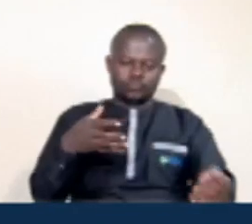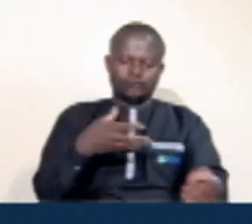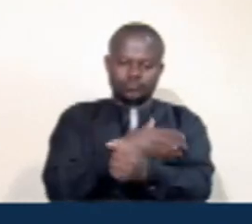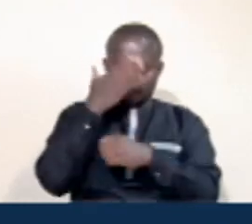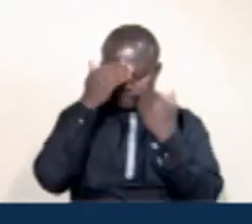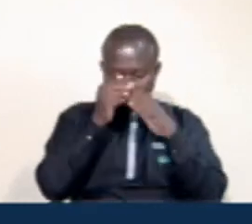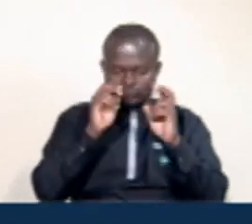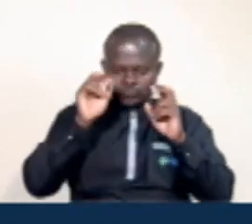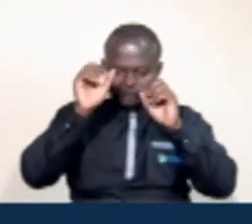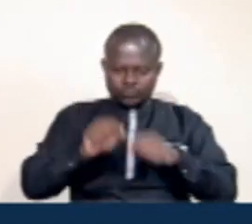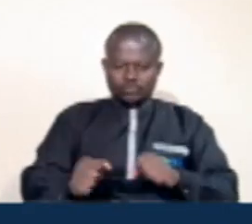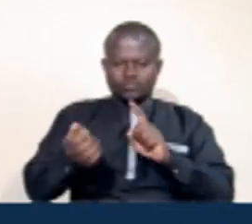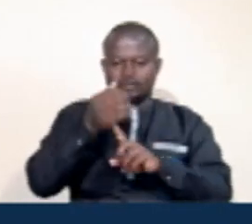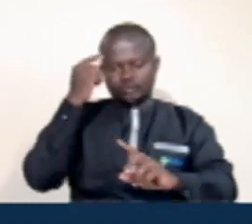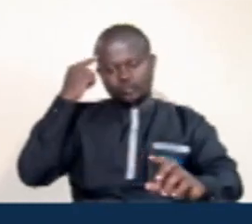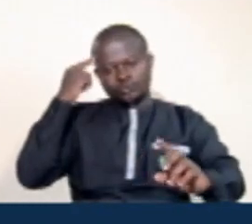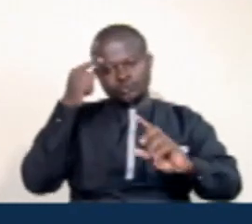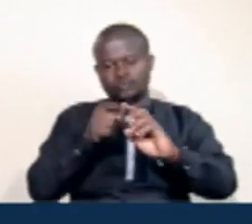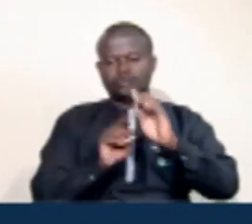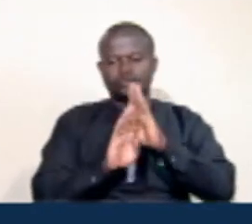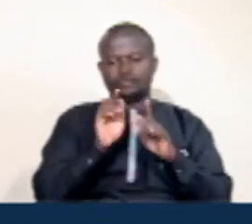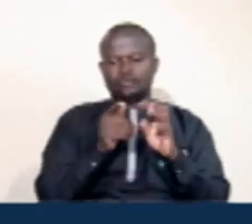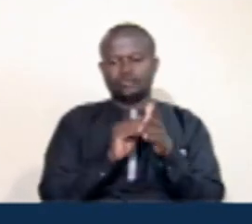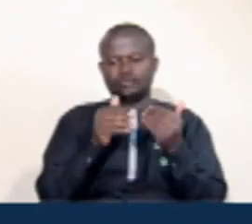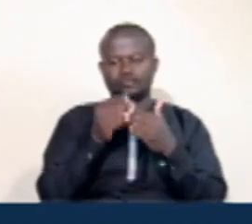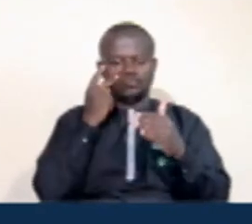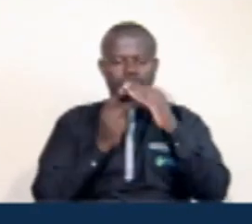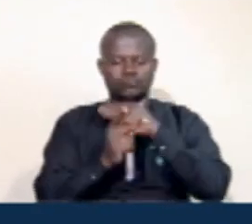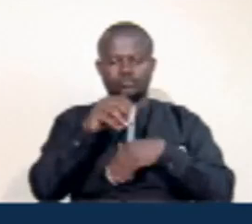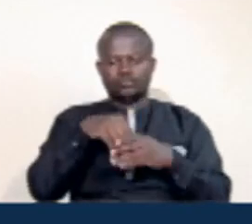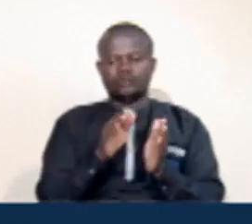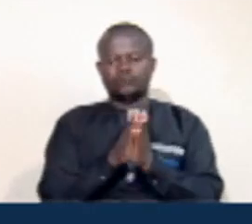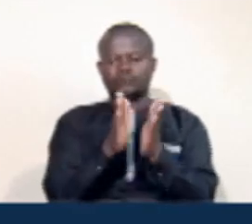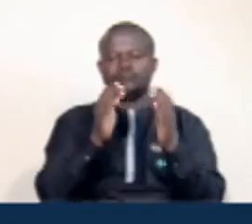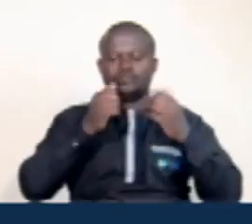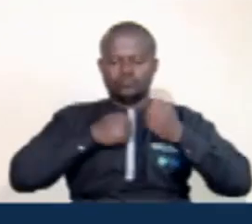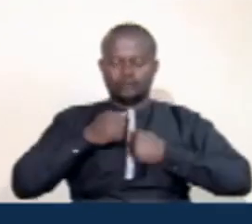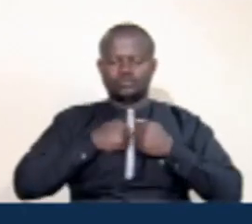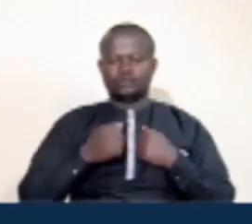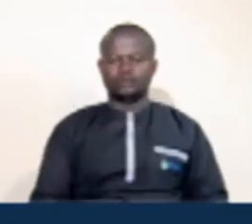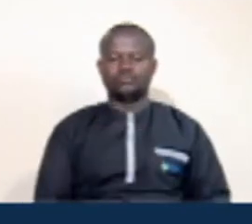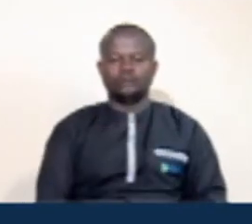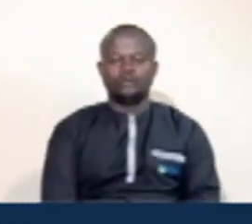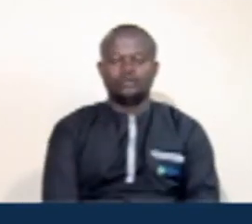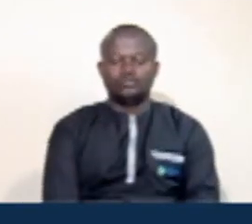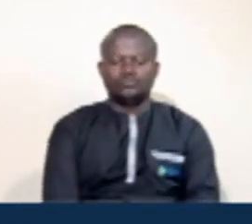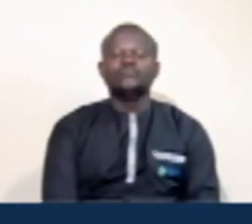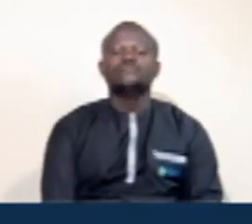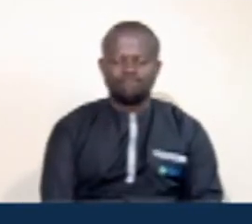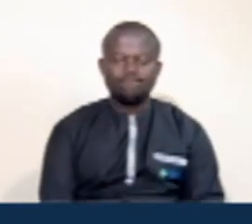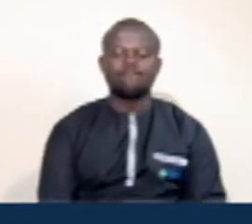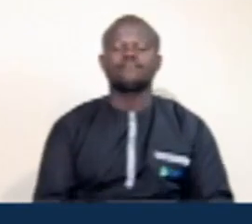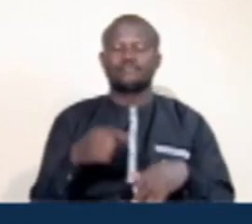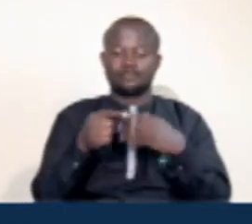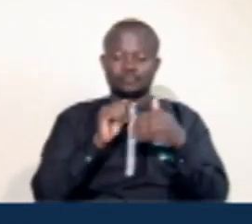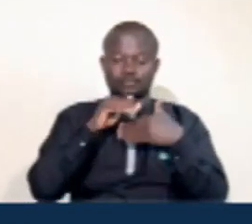ngo babashe kugera ku ntego y'iterambere ndetse n'icyerekezo muri rusange cy'u Rwanda. Ibi rero biri mu